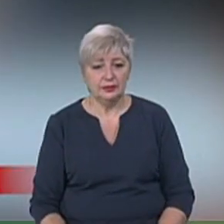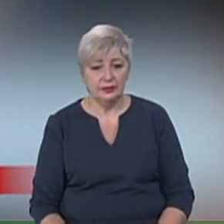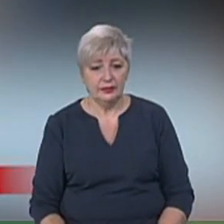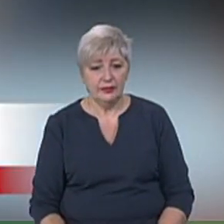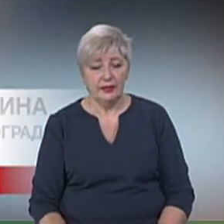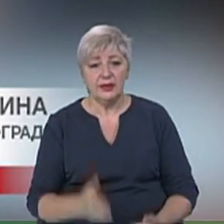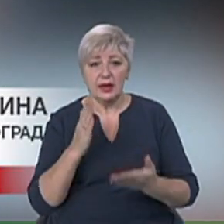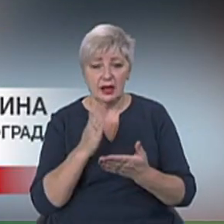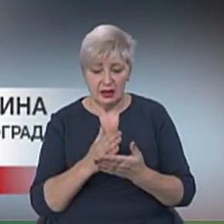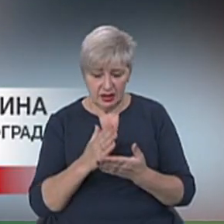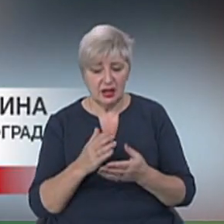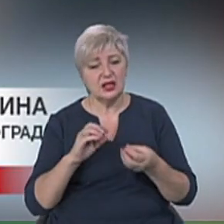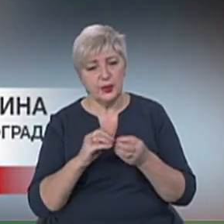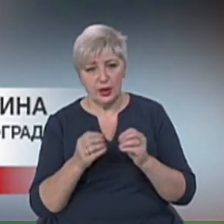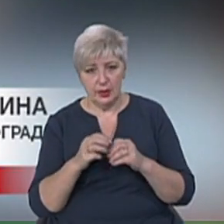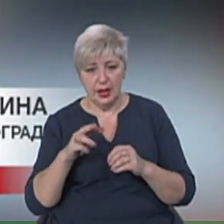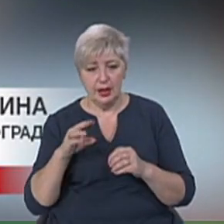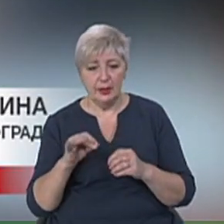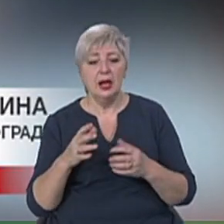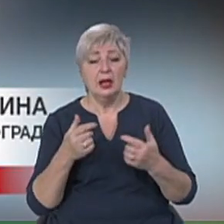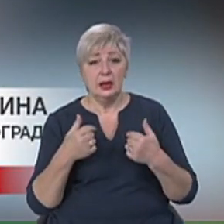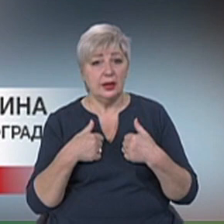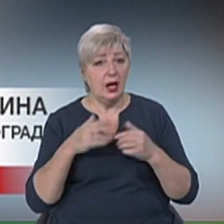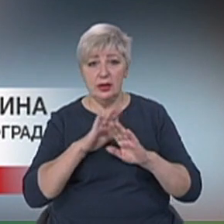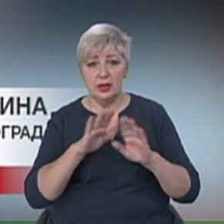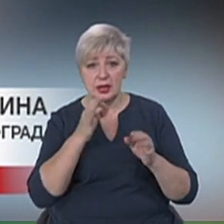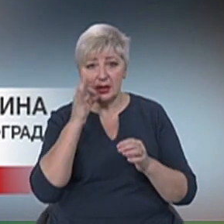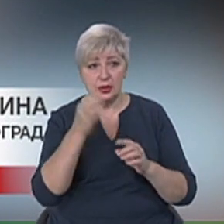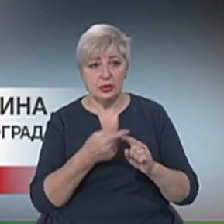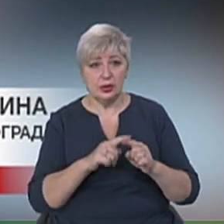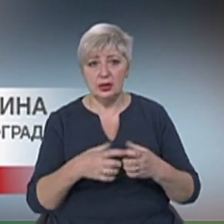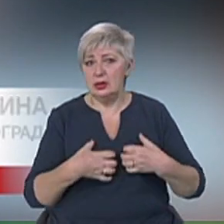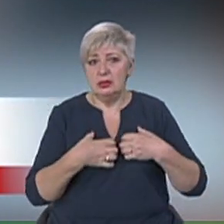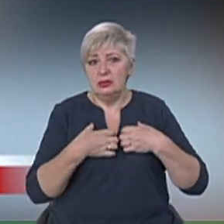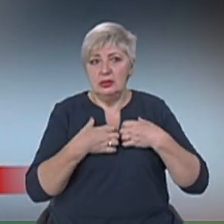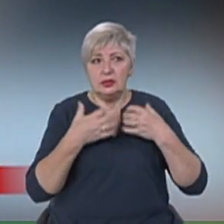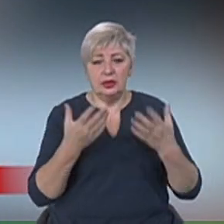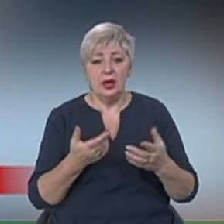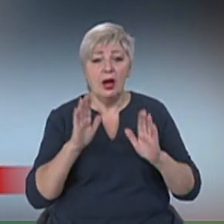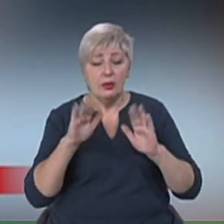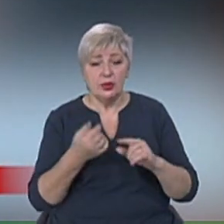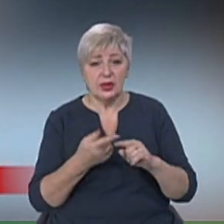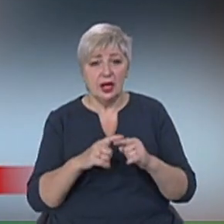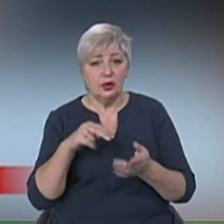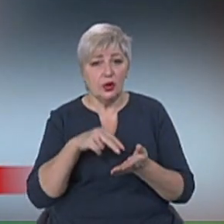Есть определенные проблемы. Ну, я не скажу, что она катастрофична. Пусть эту оценку дают